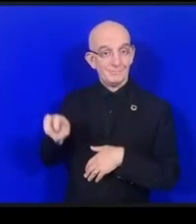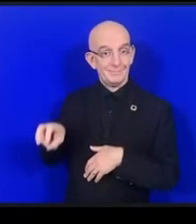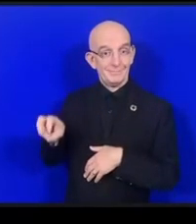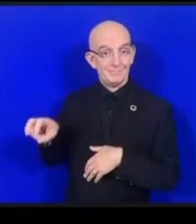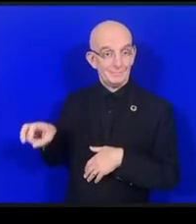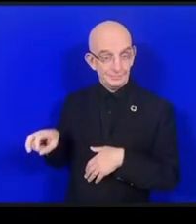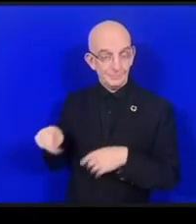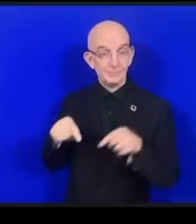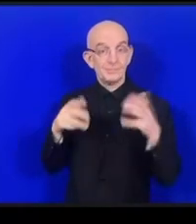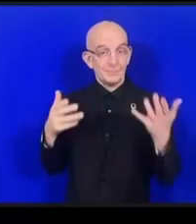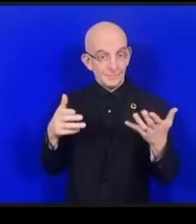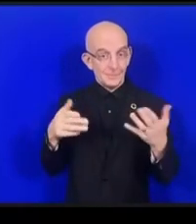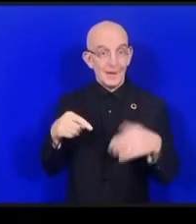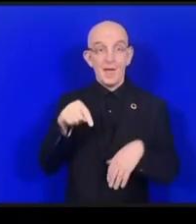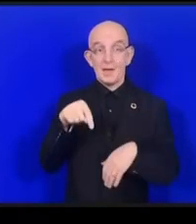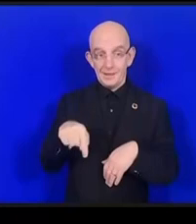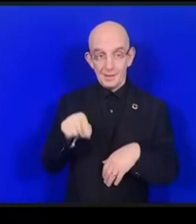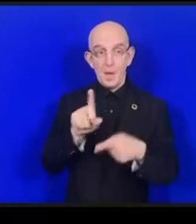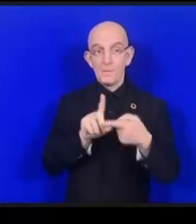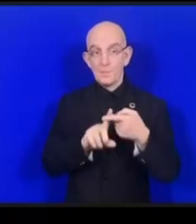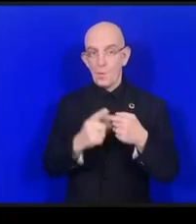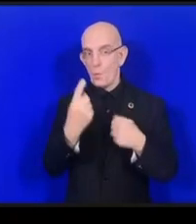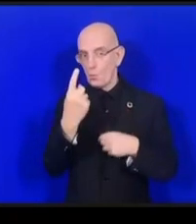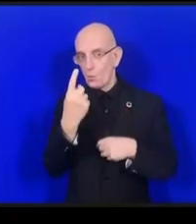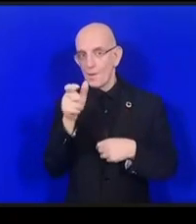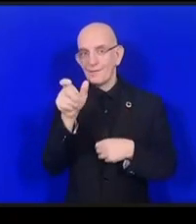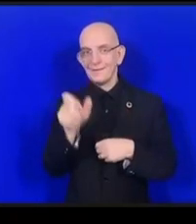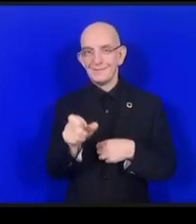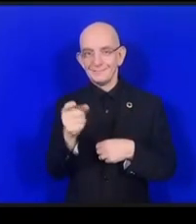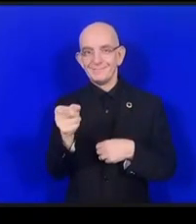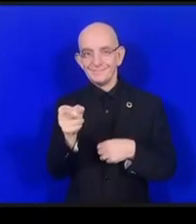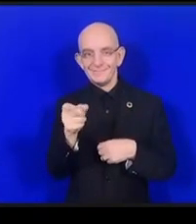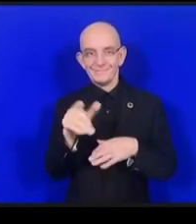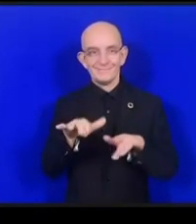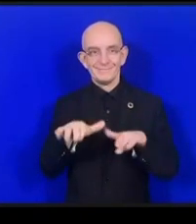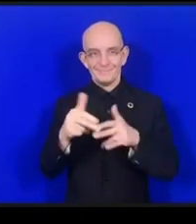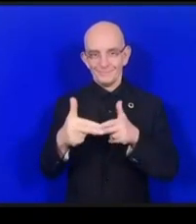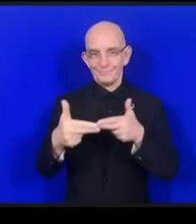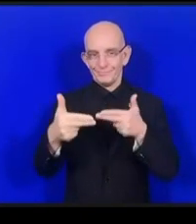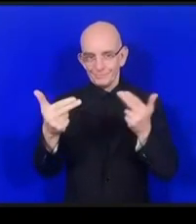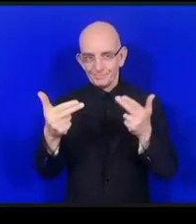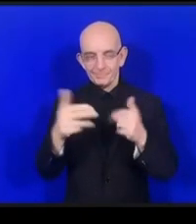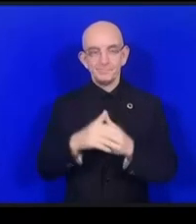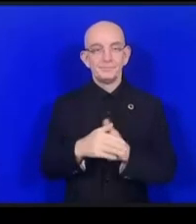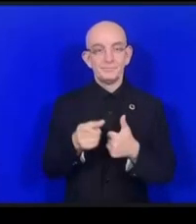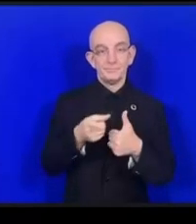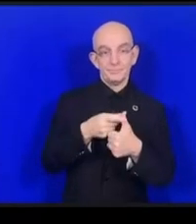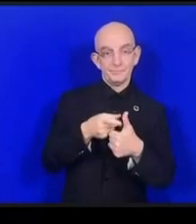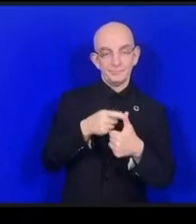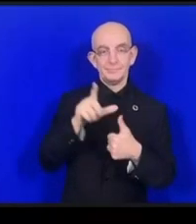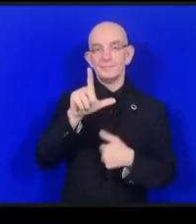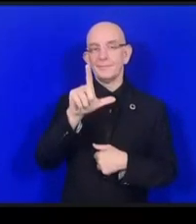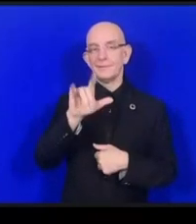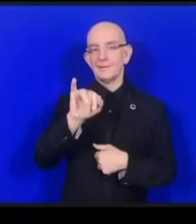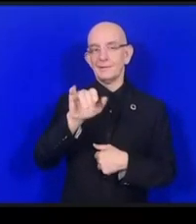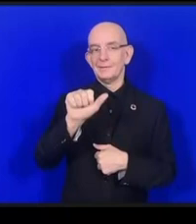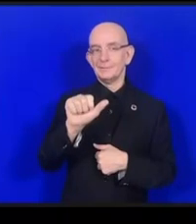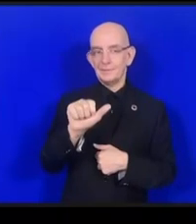несколько представителей первым выступит Лиза Пет риди представитель динамичной коалиции по открытому